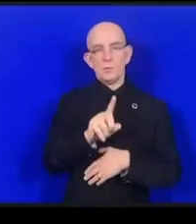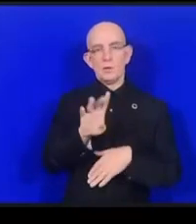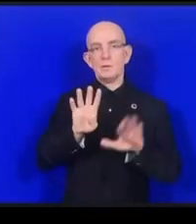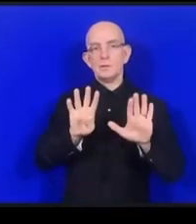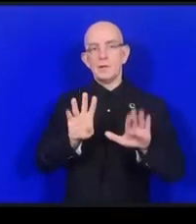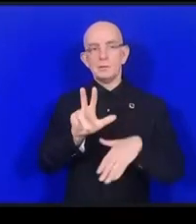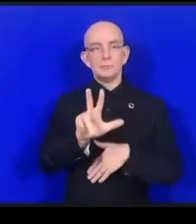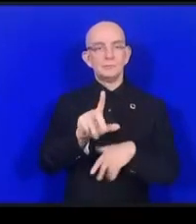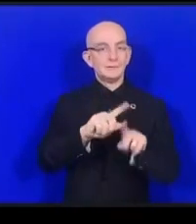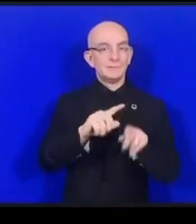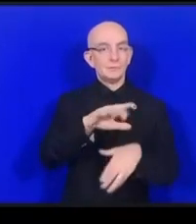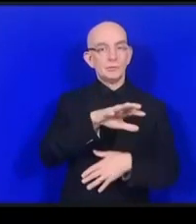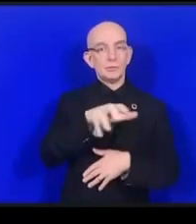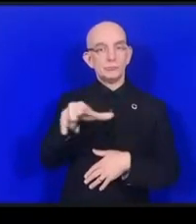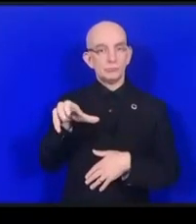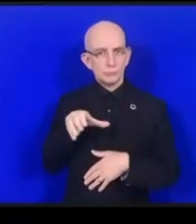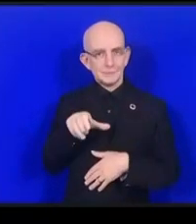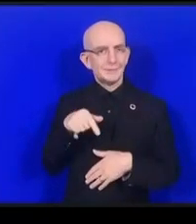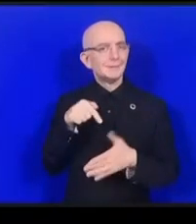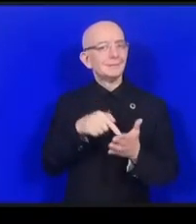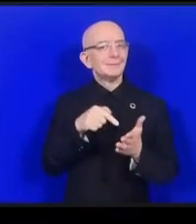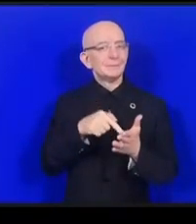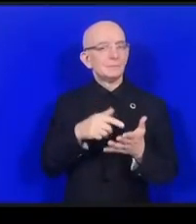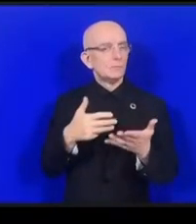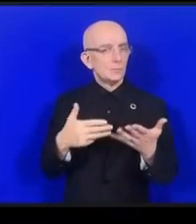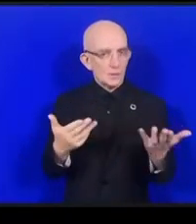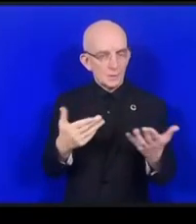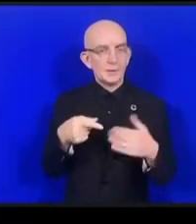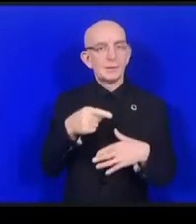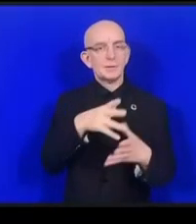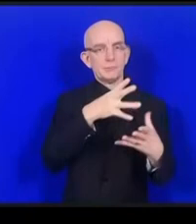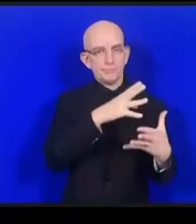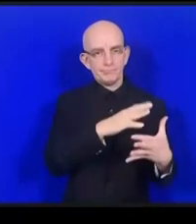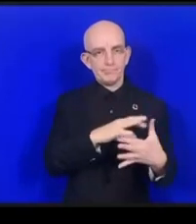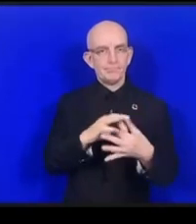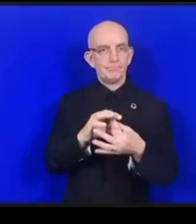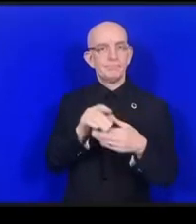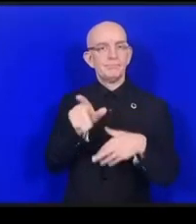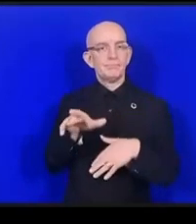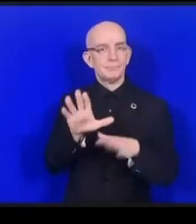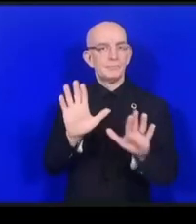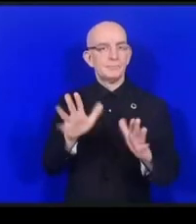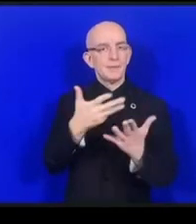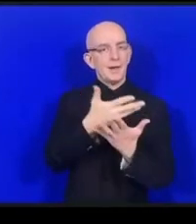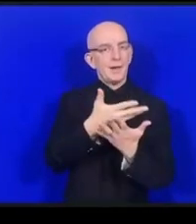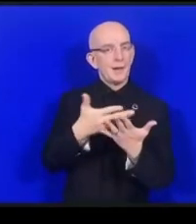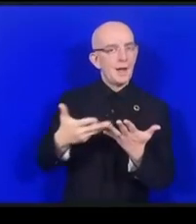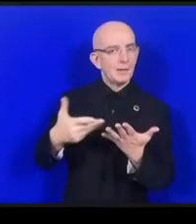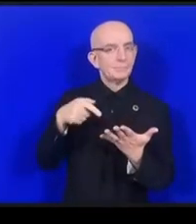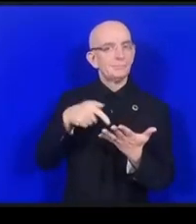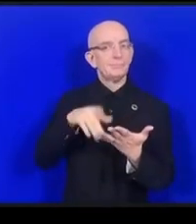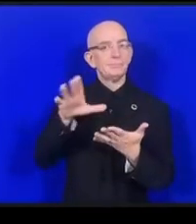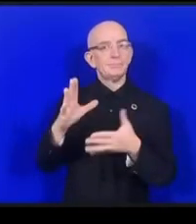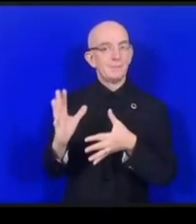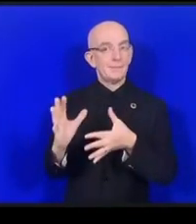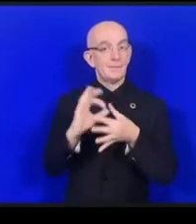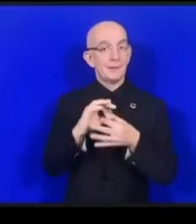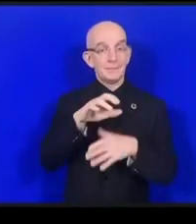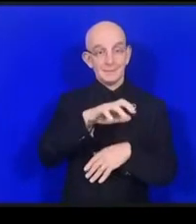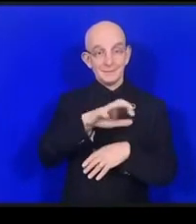что а формулировки этой этой декларации должны